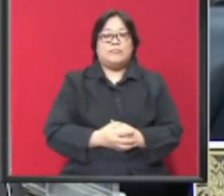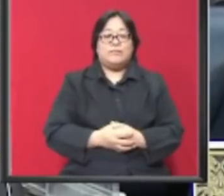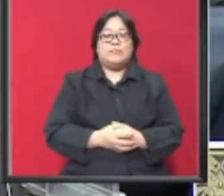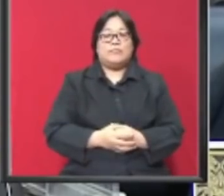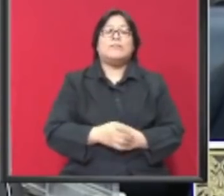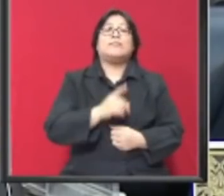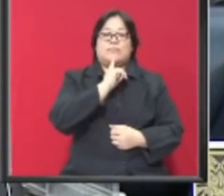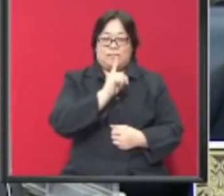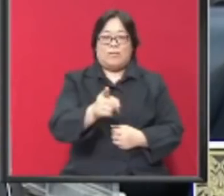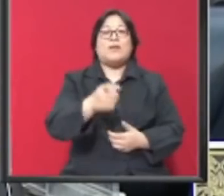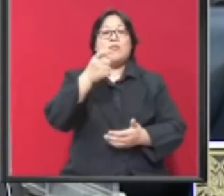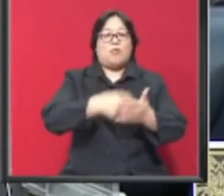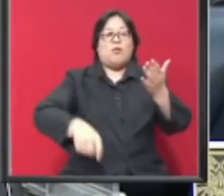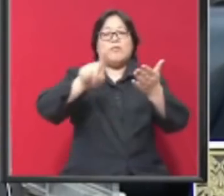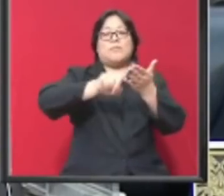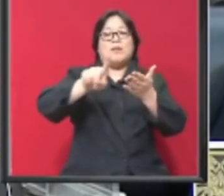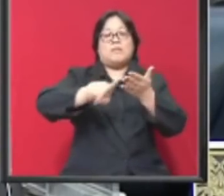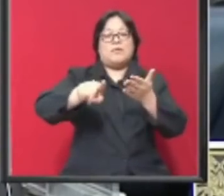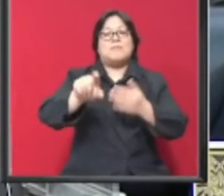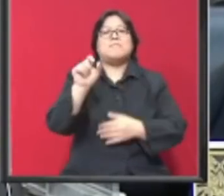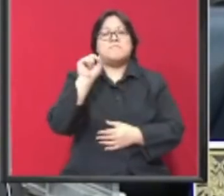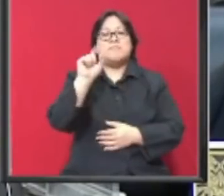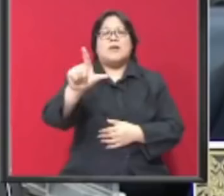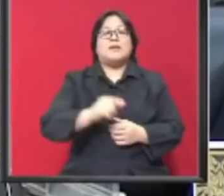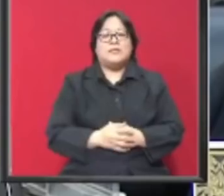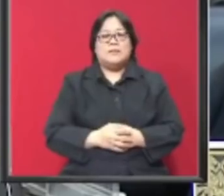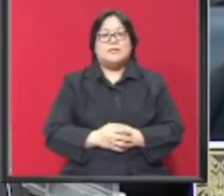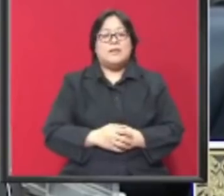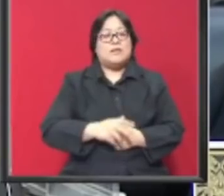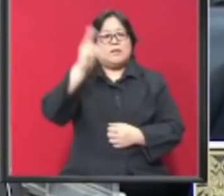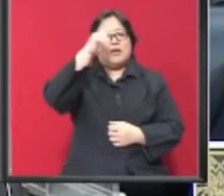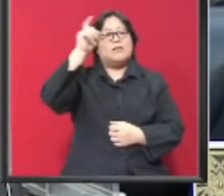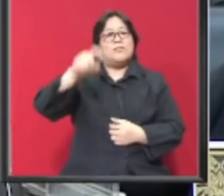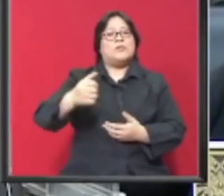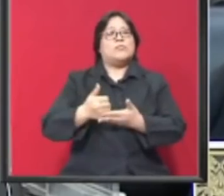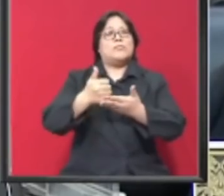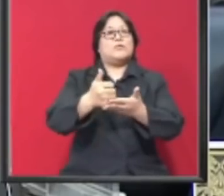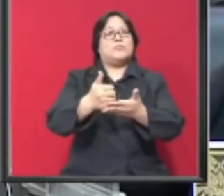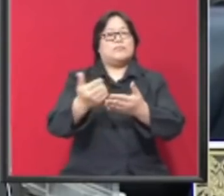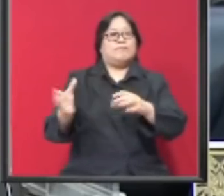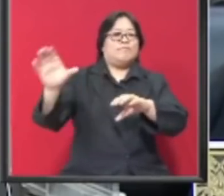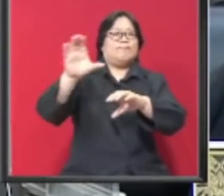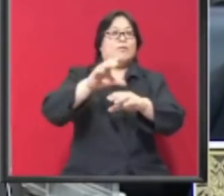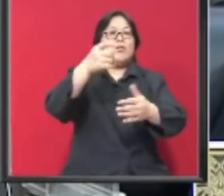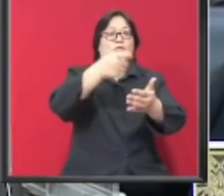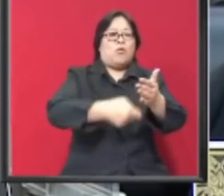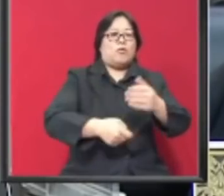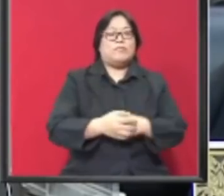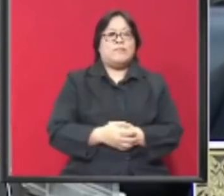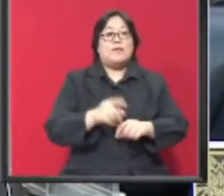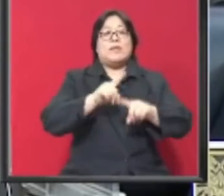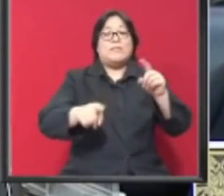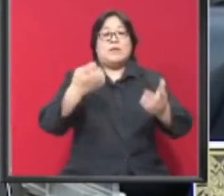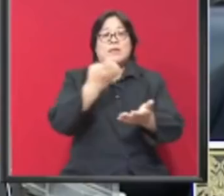memang kos pemeriksaan ini mahal kerajaan perlu bantu kos tetapi dengan